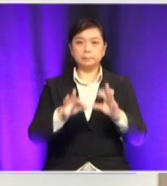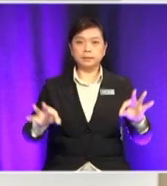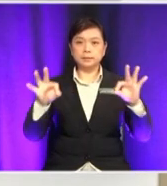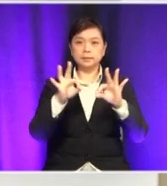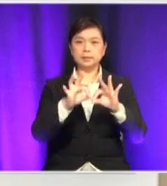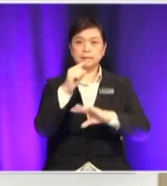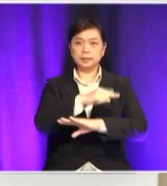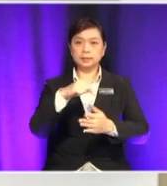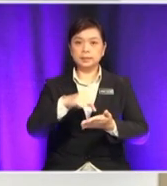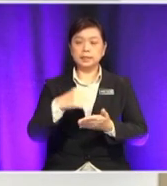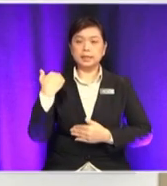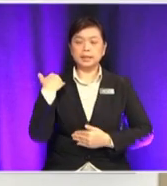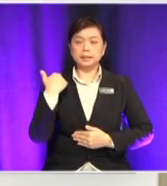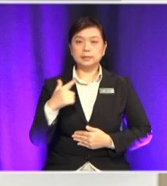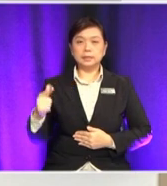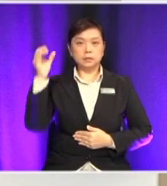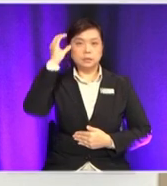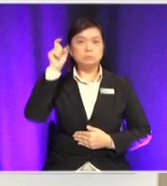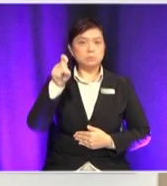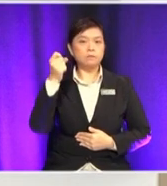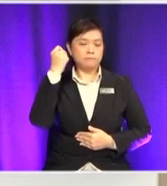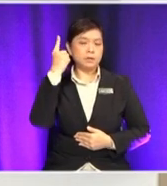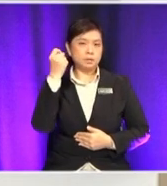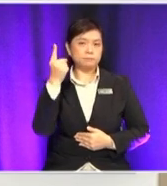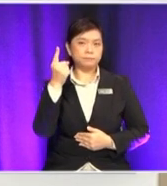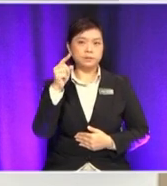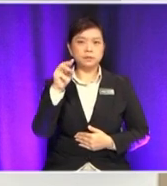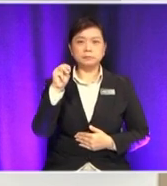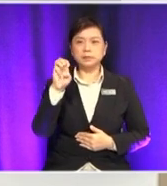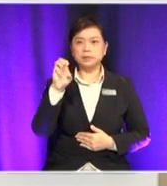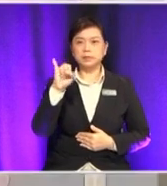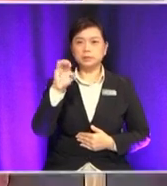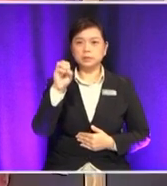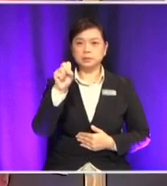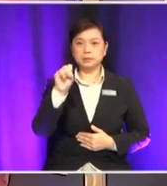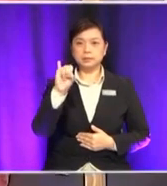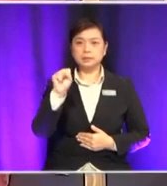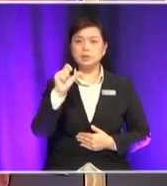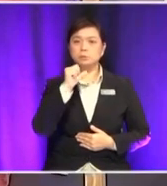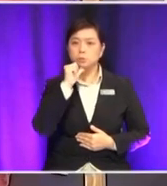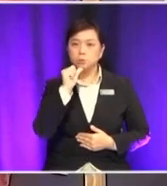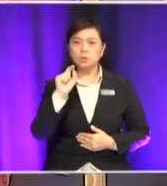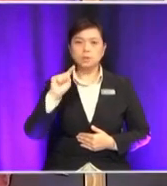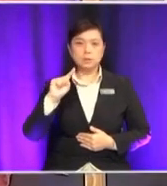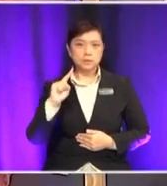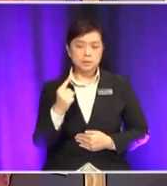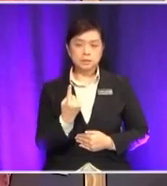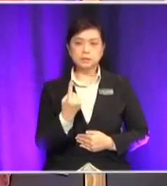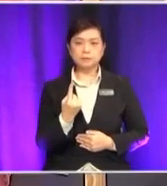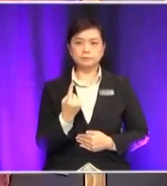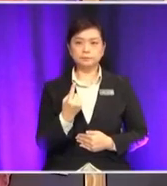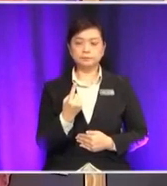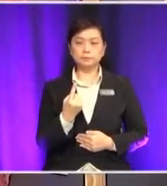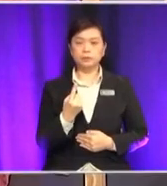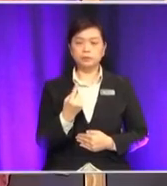Kris harus paham meiosis hanyalah bukan hanya saja Adil yang paling penting adalah dia hendak menyebabkan